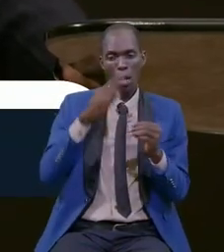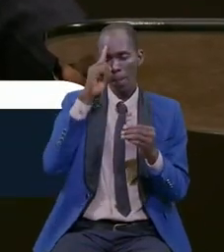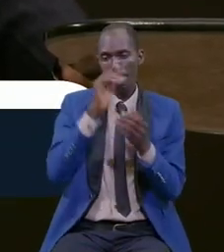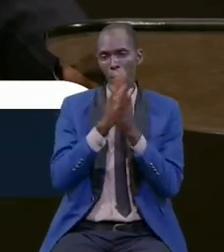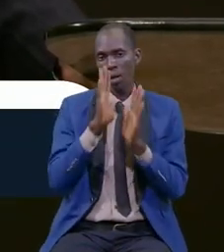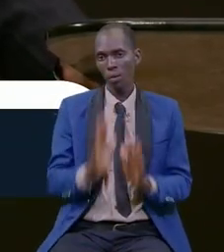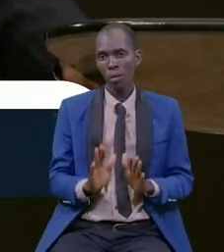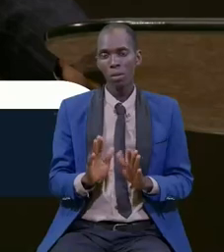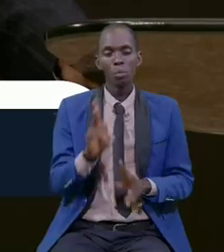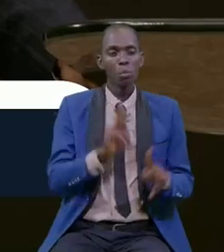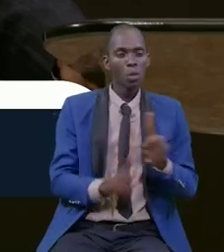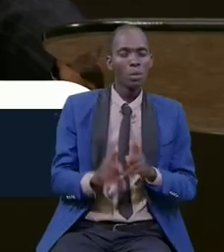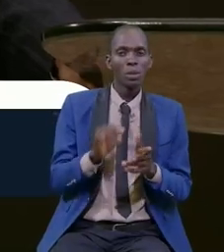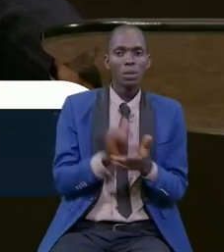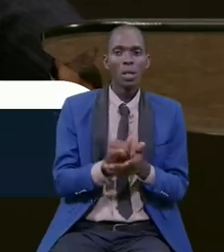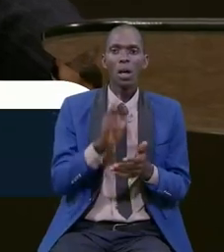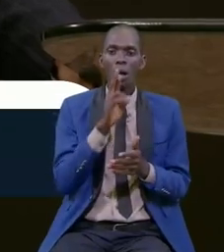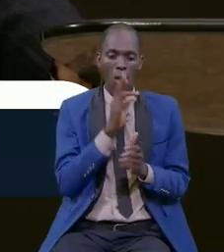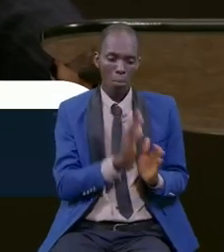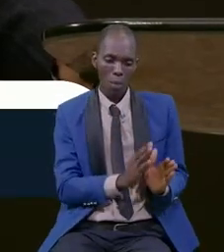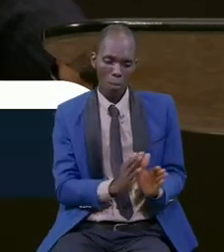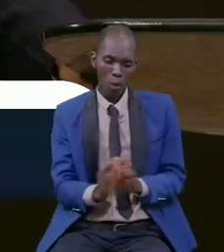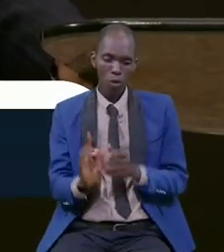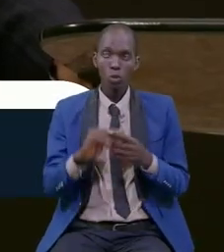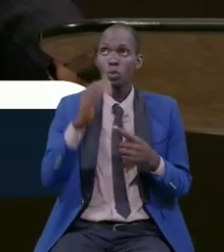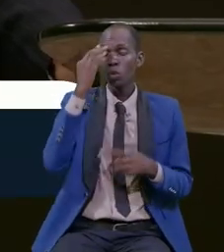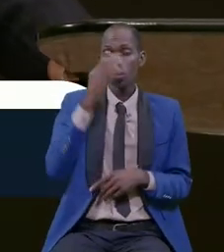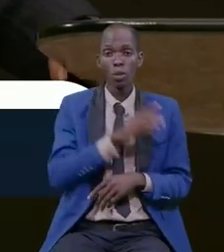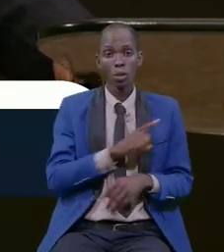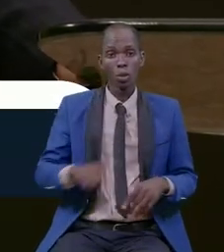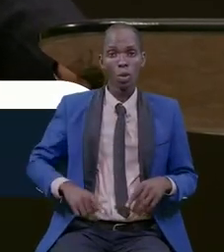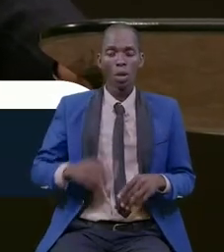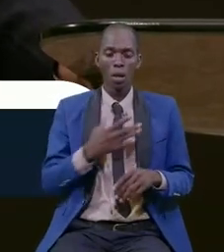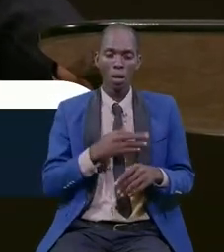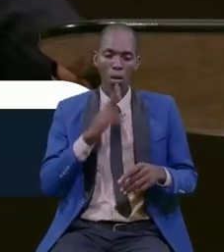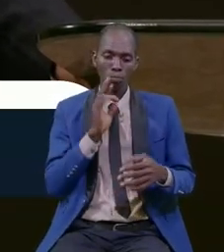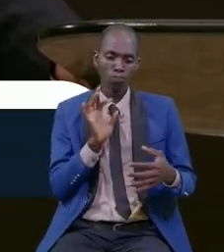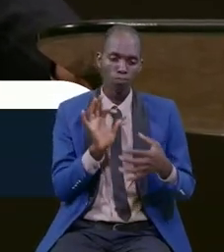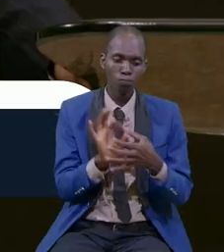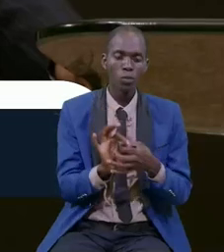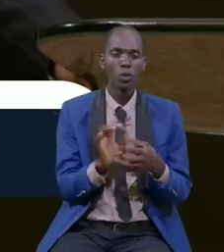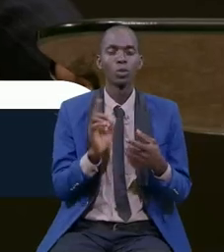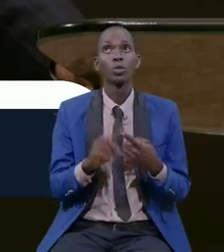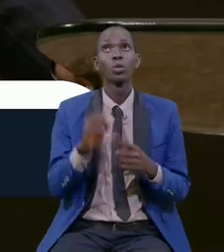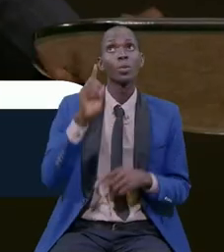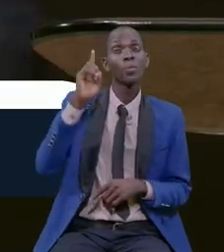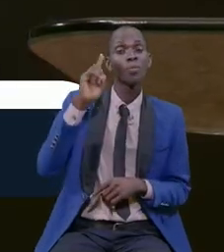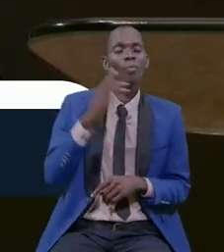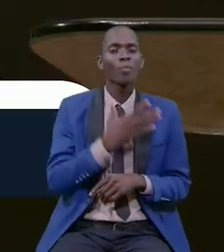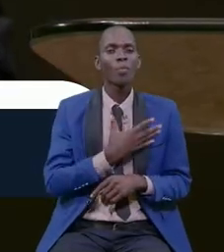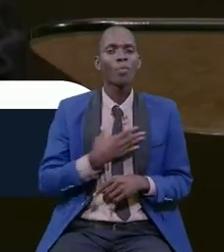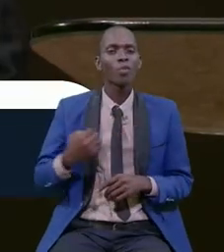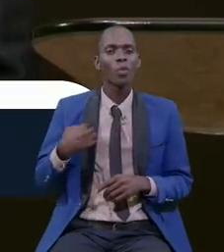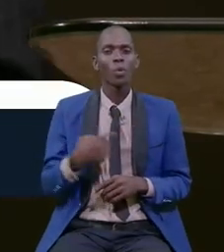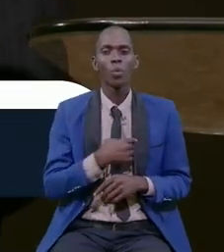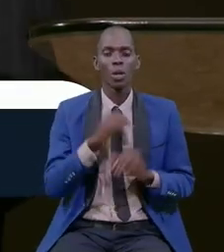gens qui sont venus à connaître le Seigneur et qui sont connectés au Seigneur converti pour le Seigneur et nous pouvons